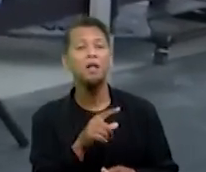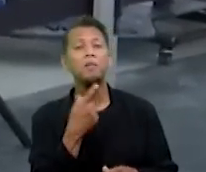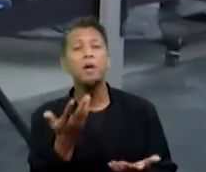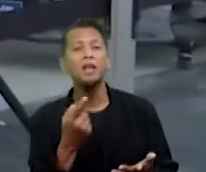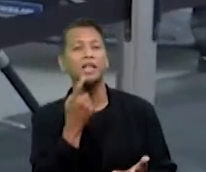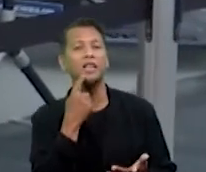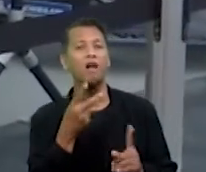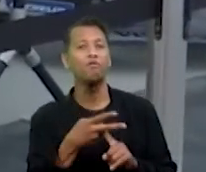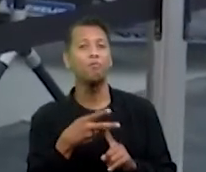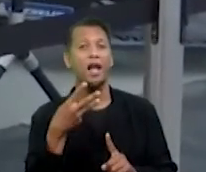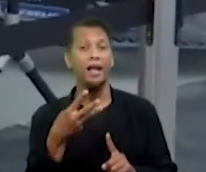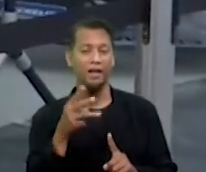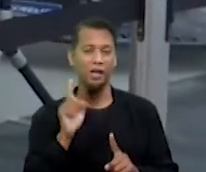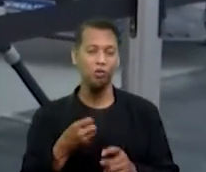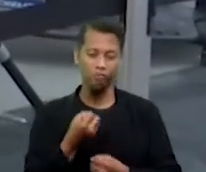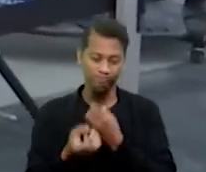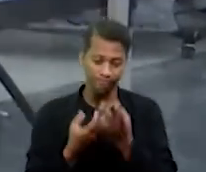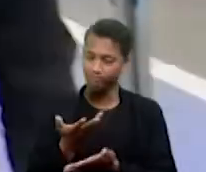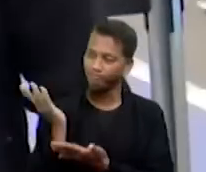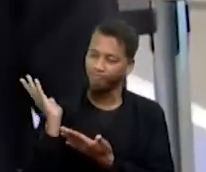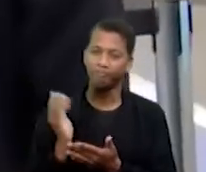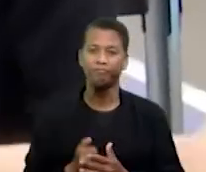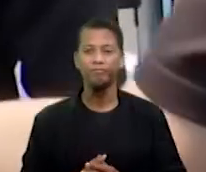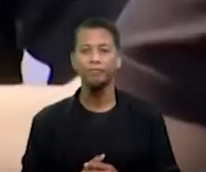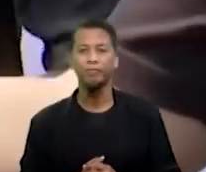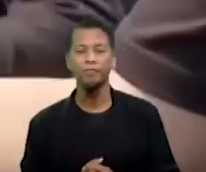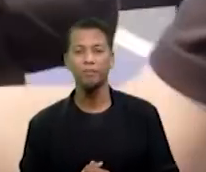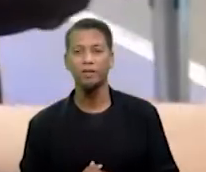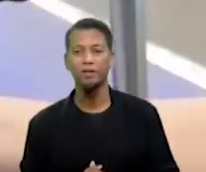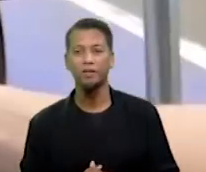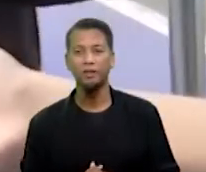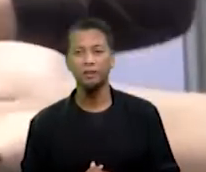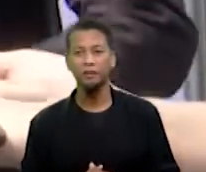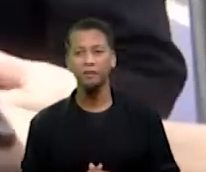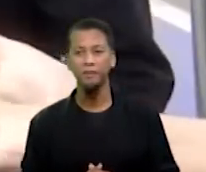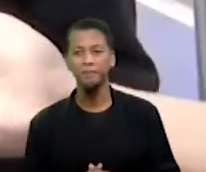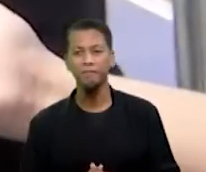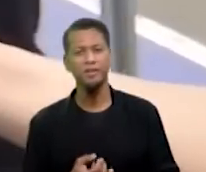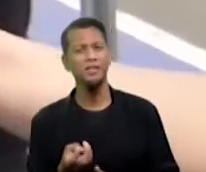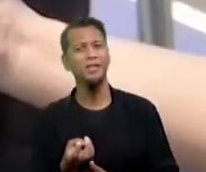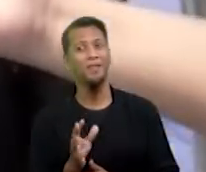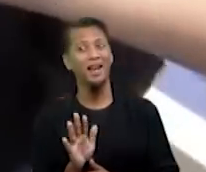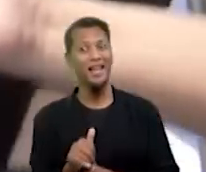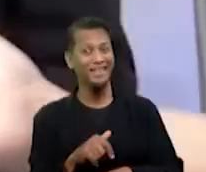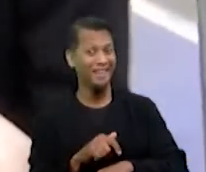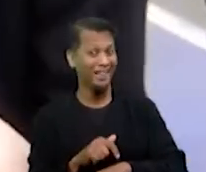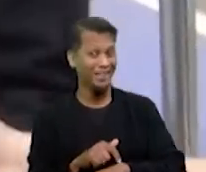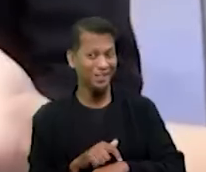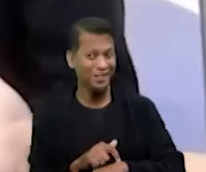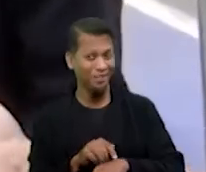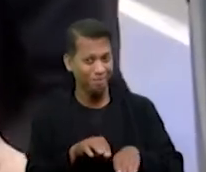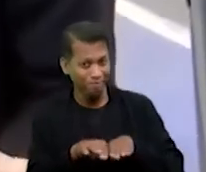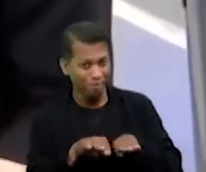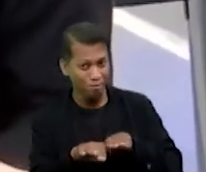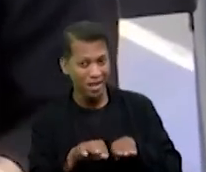liputan dan pernyataan selengkapnya. Pak Anies, ini sudah hitungan jam, sesaat lagi kita akan menyaksikan saksi